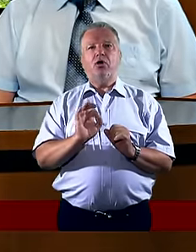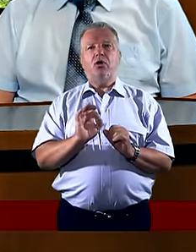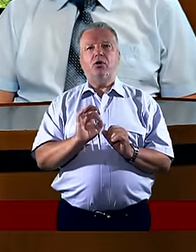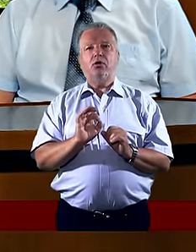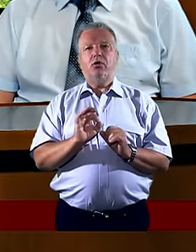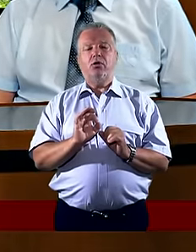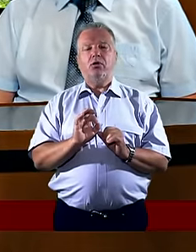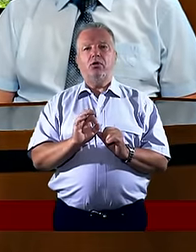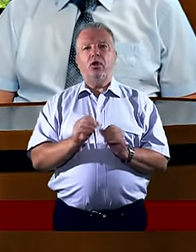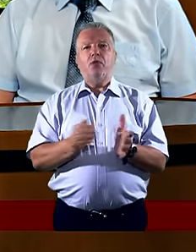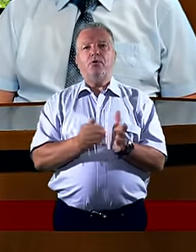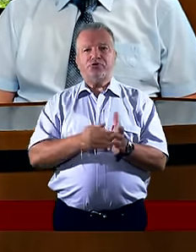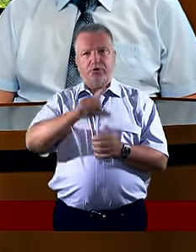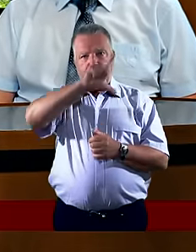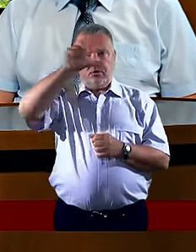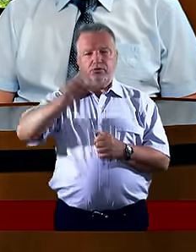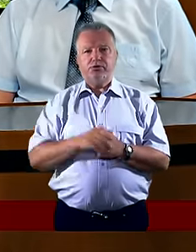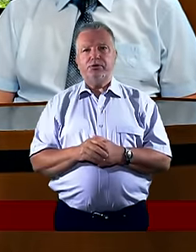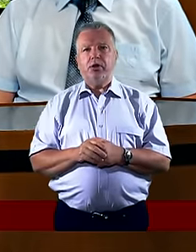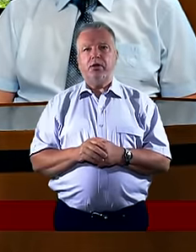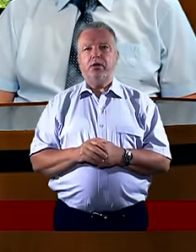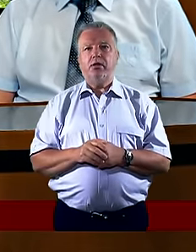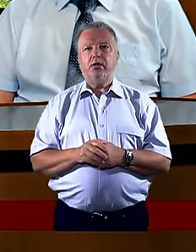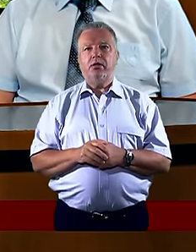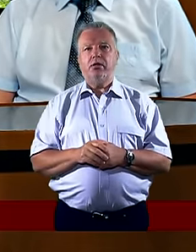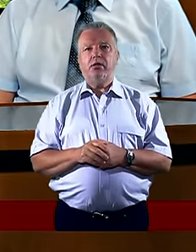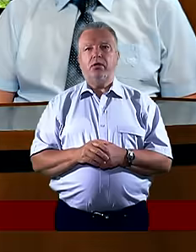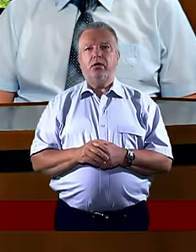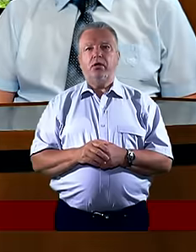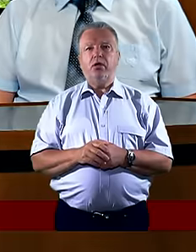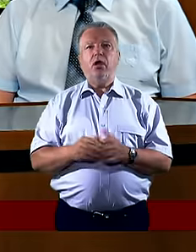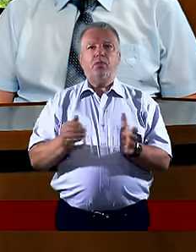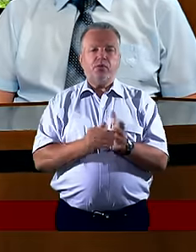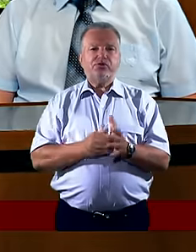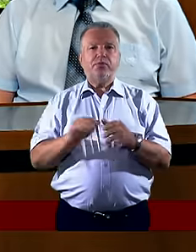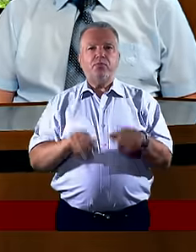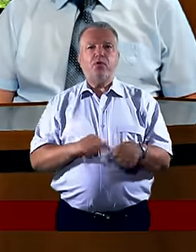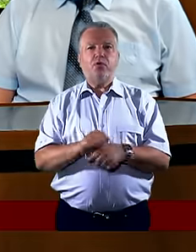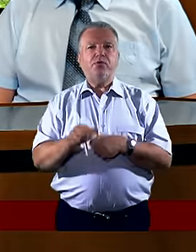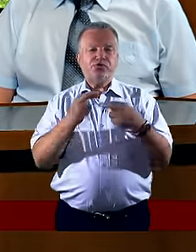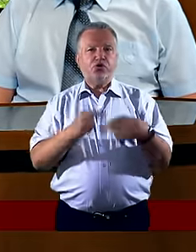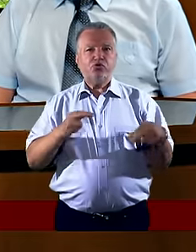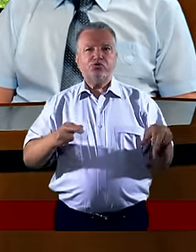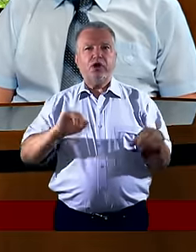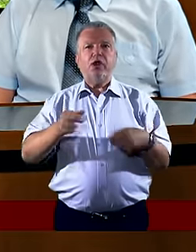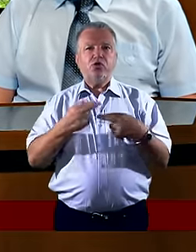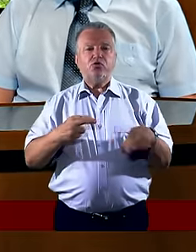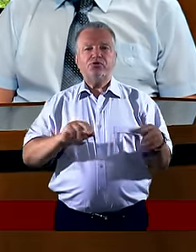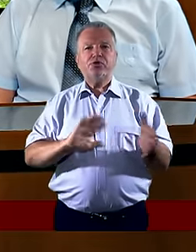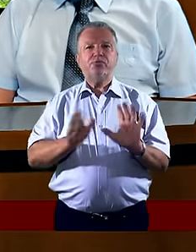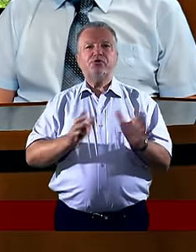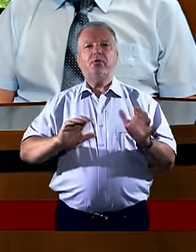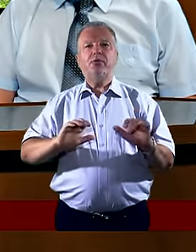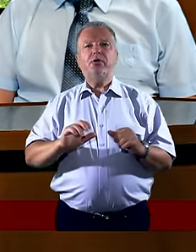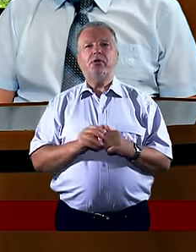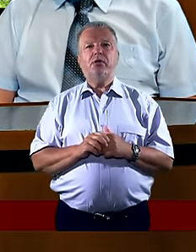o potrzeby ludzi. O potrzeby ludzi przede wszystkim. Ale potrzeby ludzi mogą być różne. I różne są też